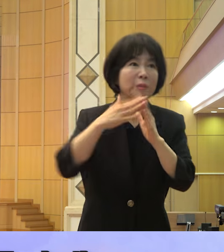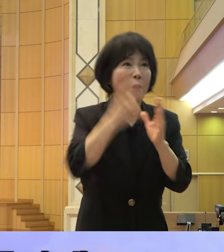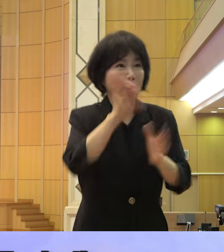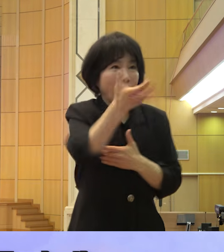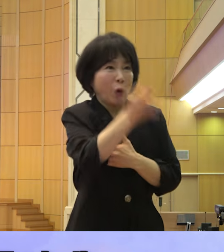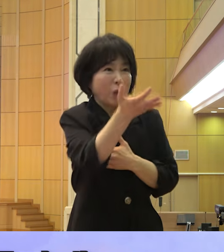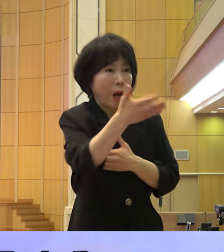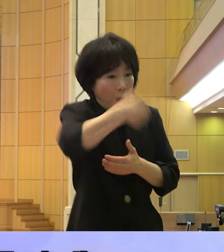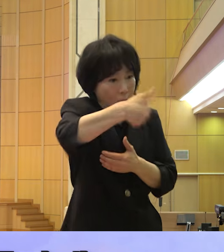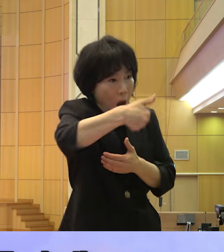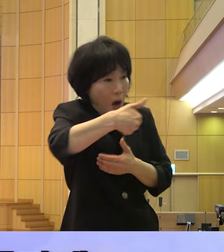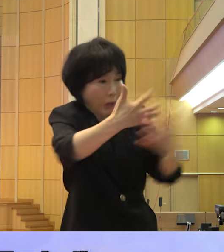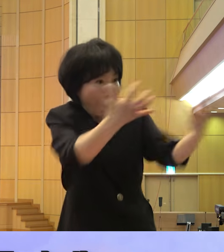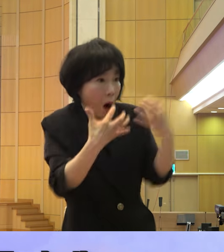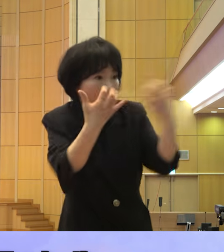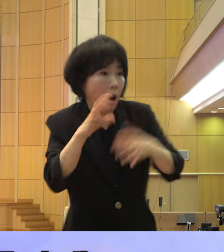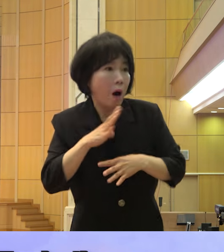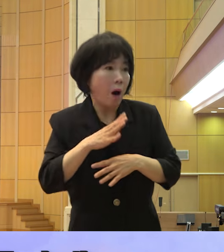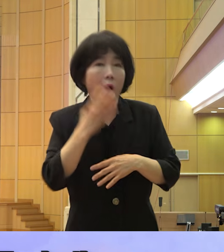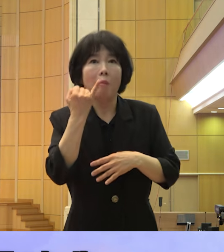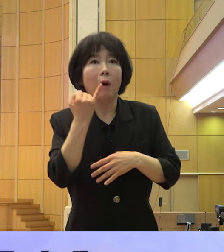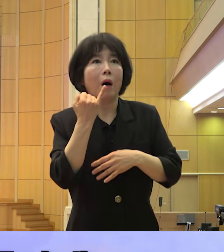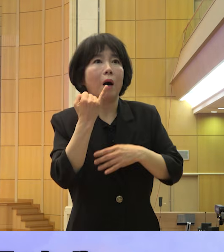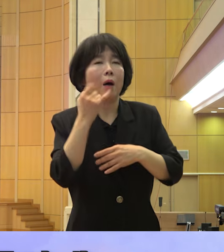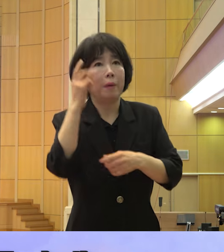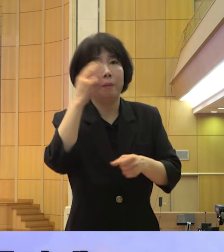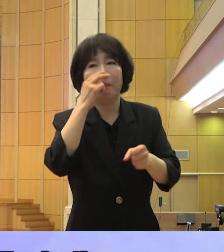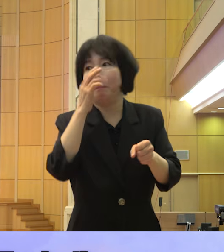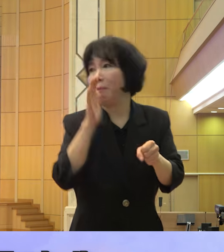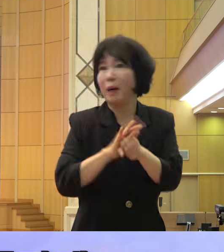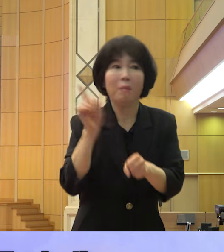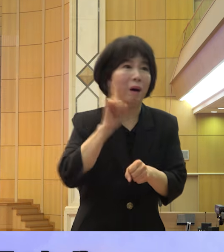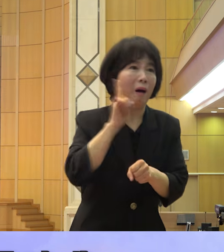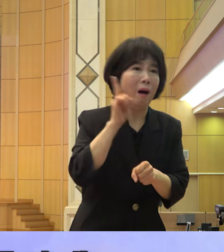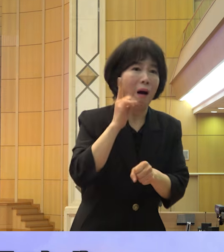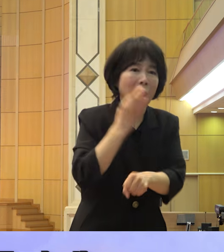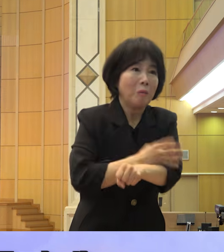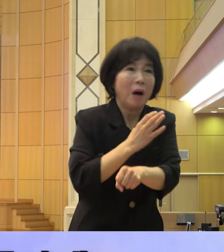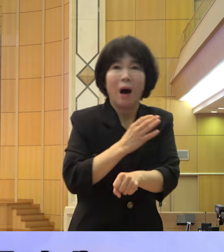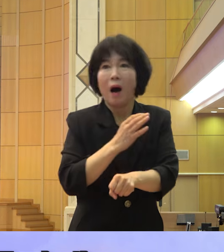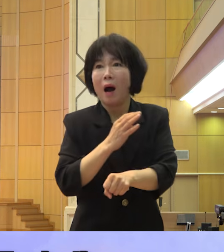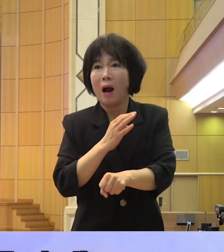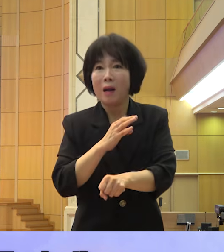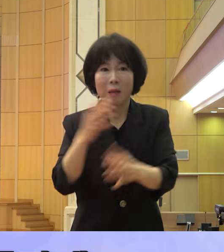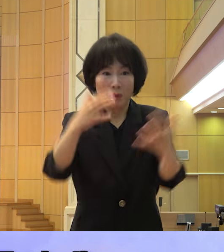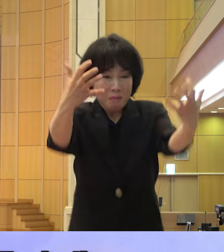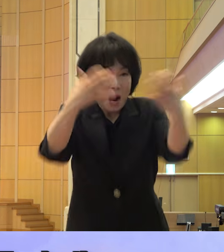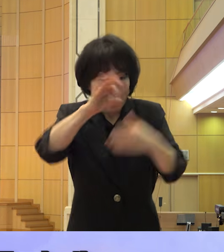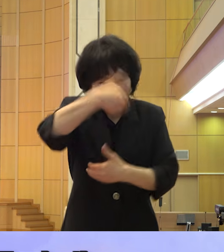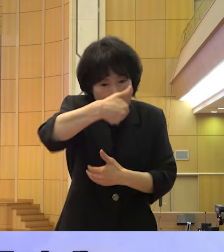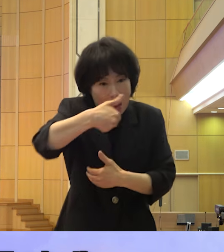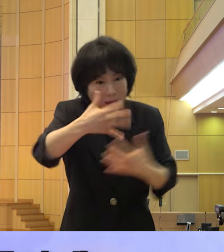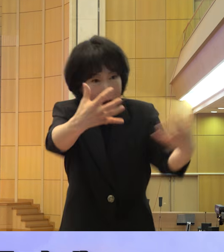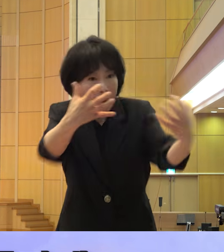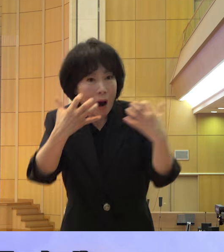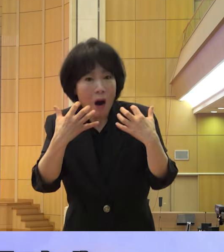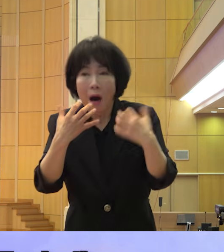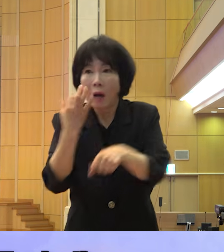다가서 죽이니 살리니 그러니까 우리 어머니가 저 막 태어난 걸 그냥 등이